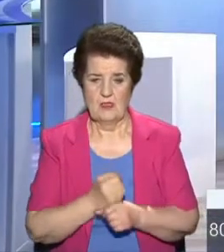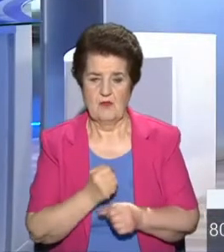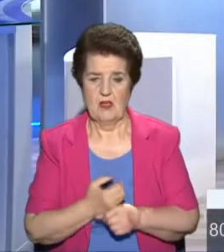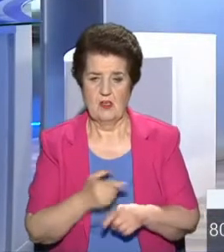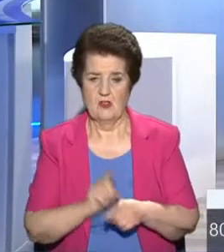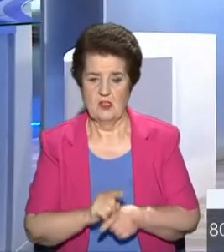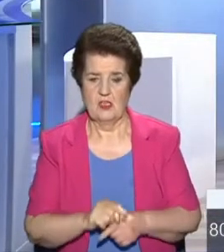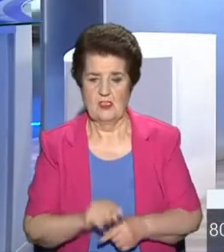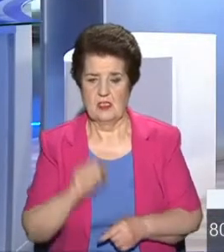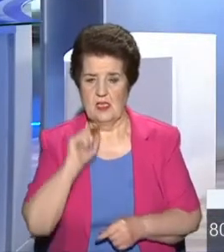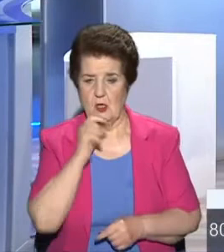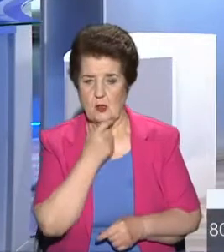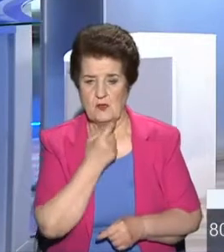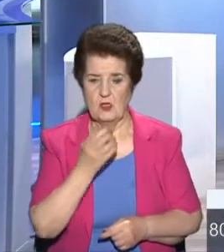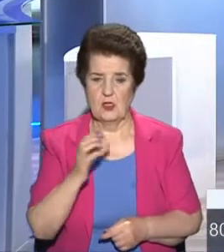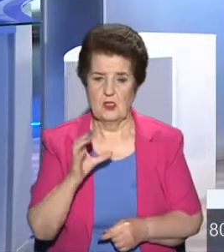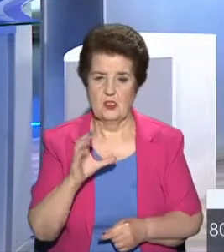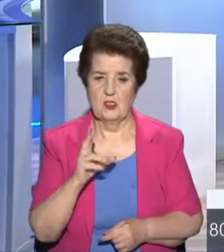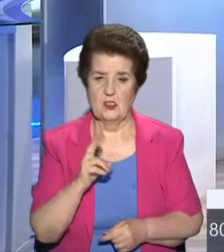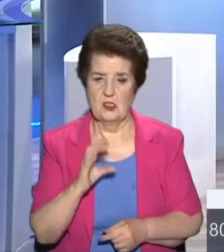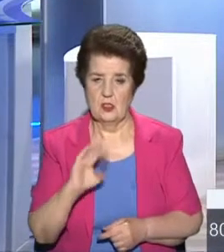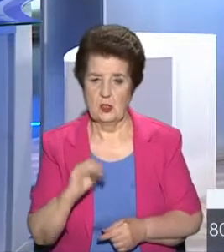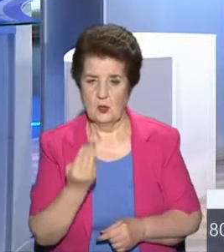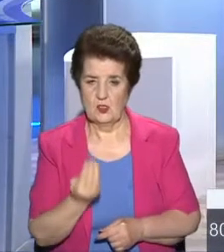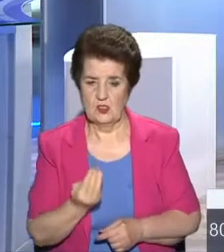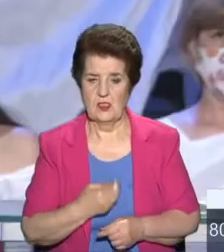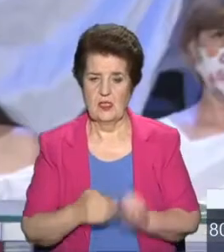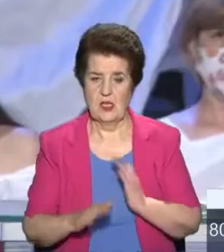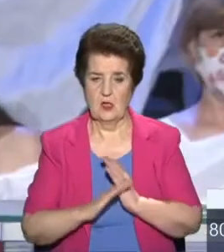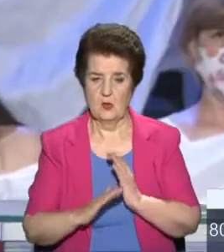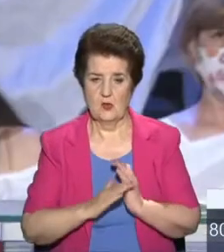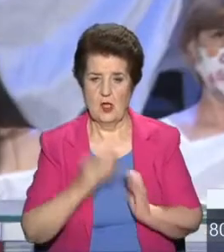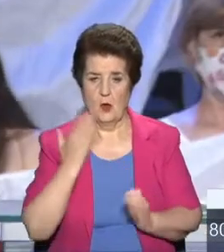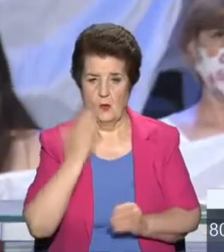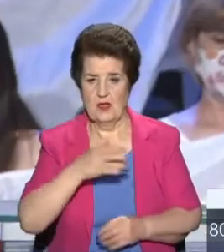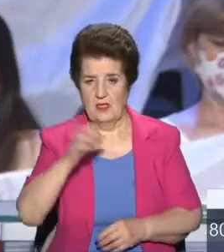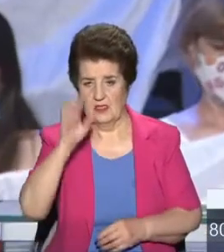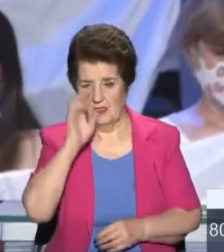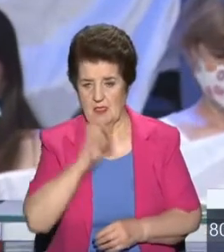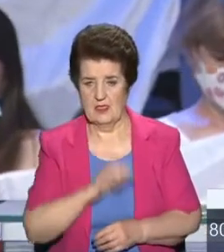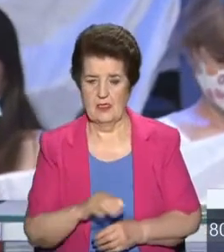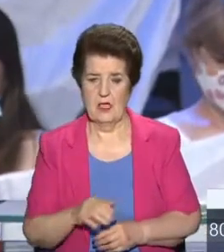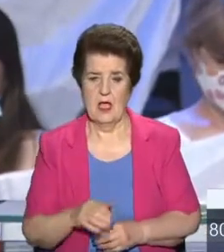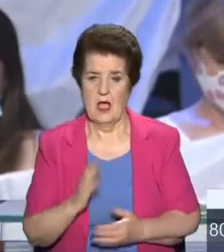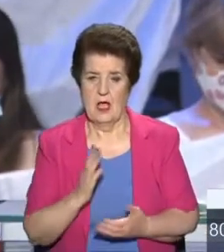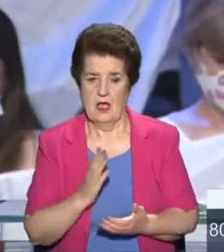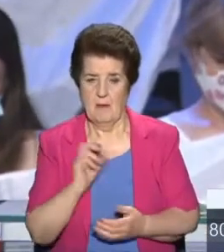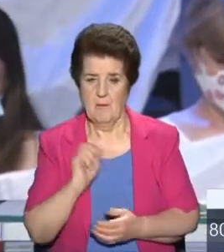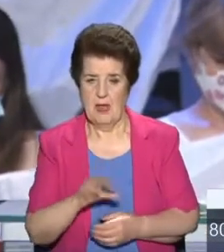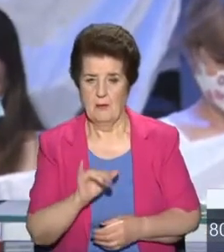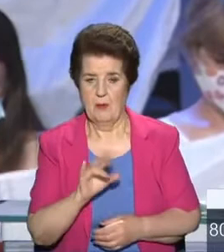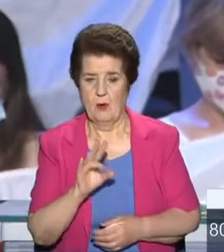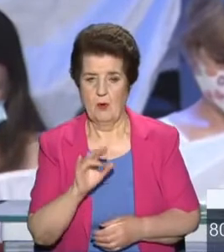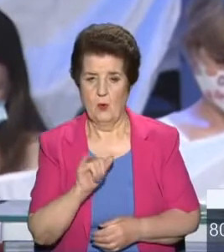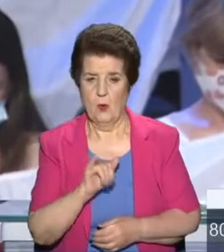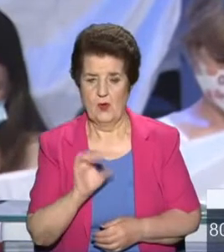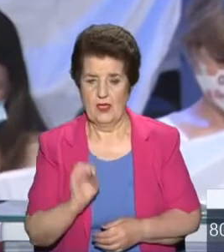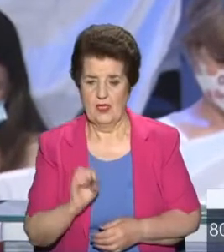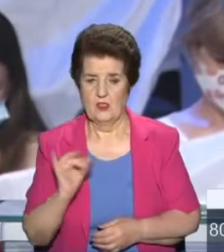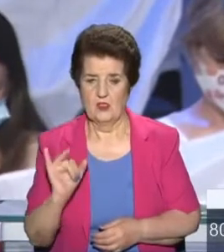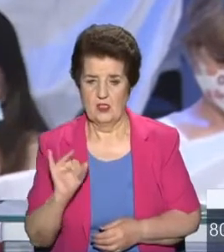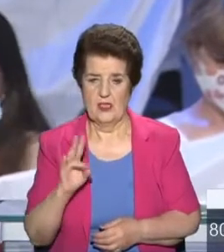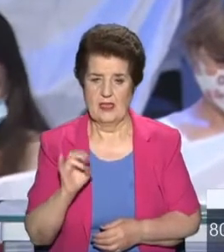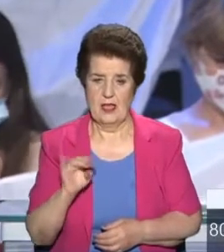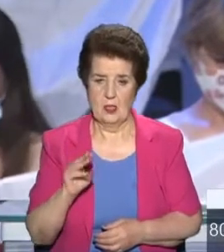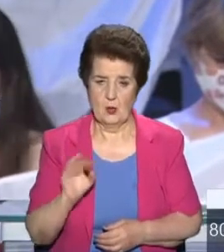economice și sociale ne va ajuta România care spațiu este stat membru UE și Nato și încă este în imediata apropiere cu noi